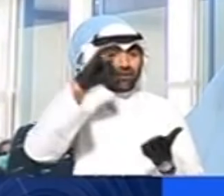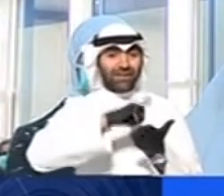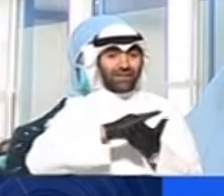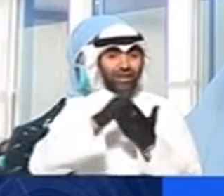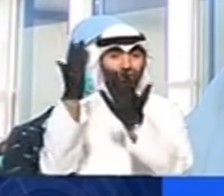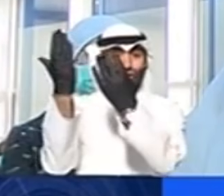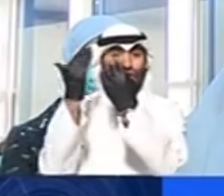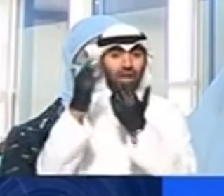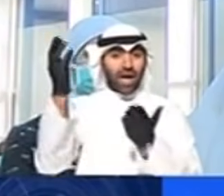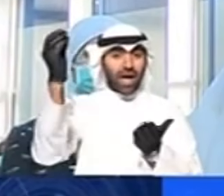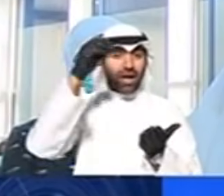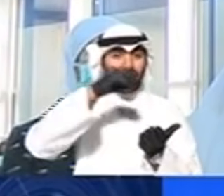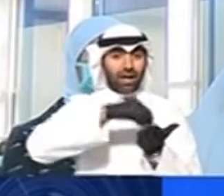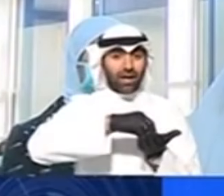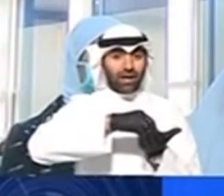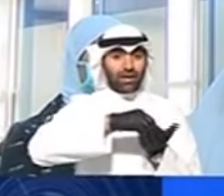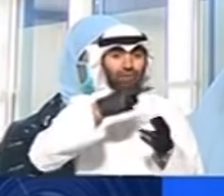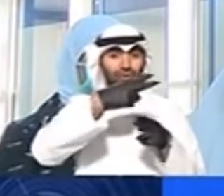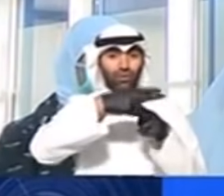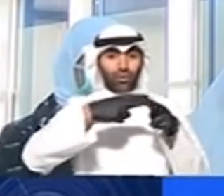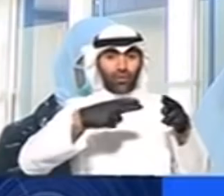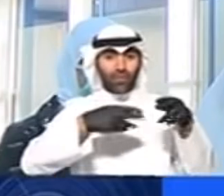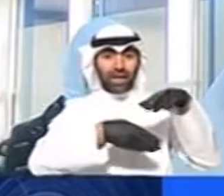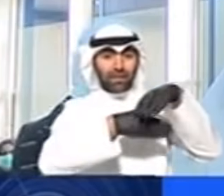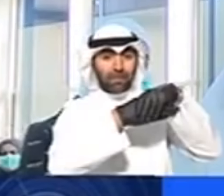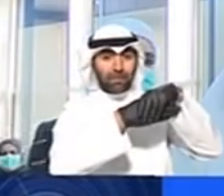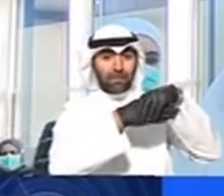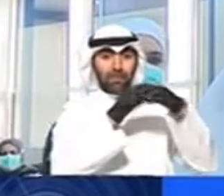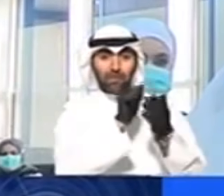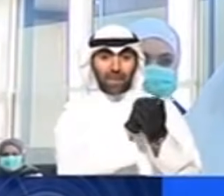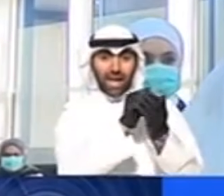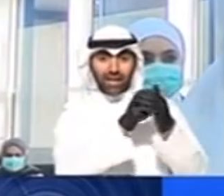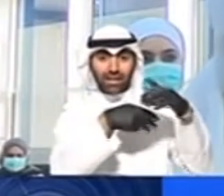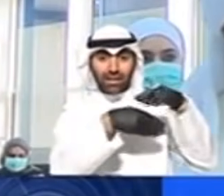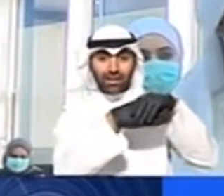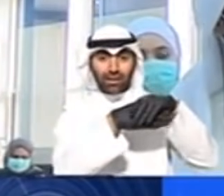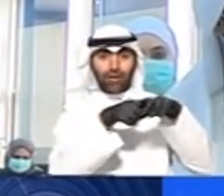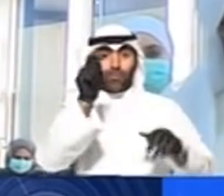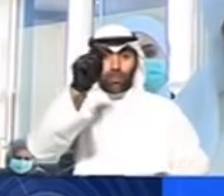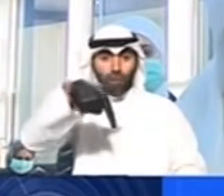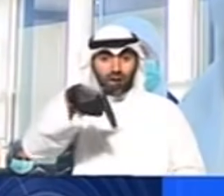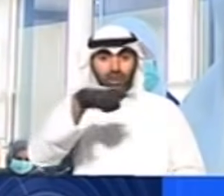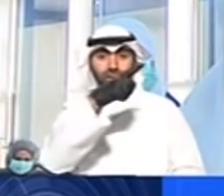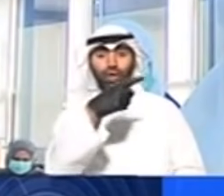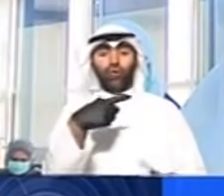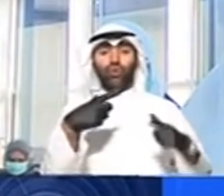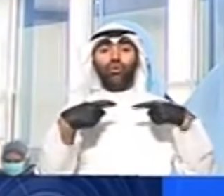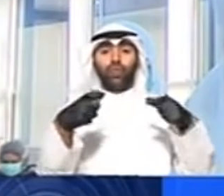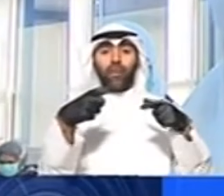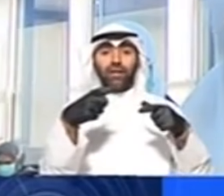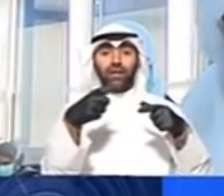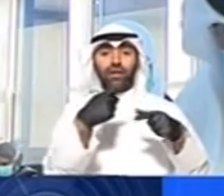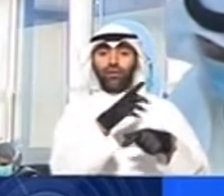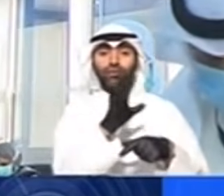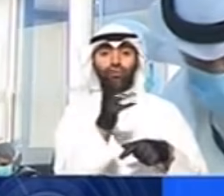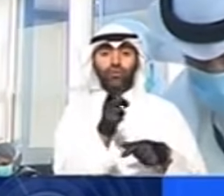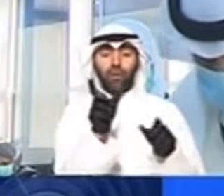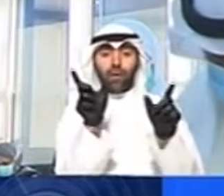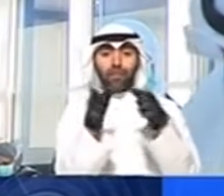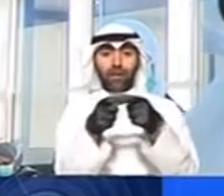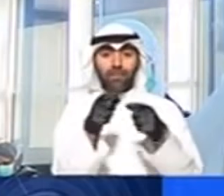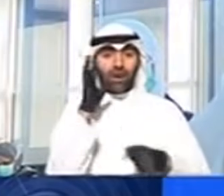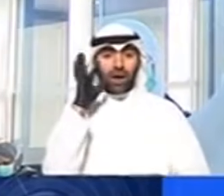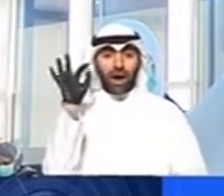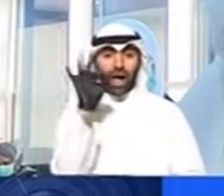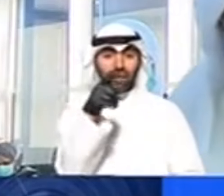توجيه سيدي صاحب السمو بعودة الكويتيين ليصوموا معنا في شهر رمضان